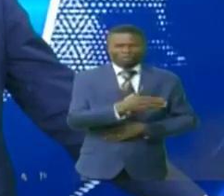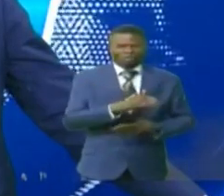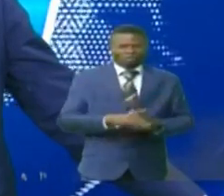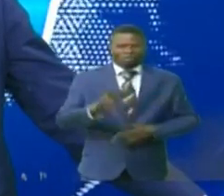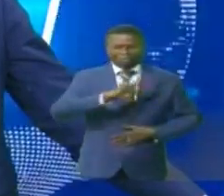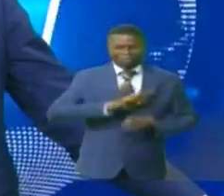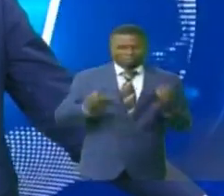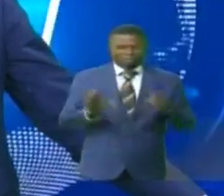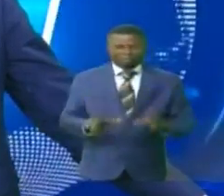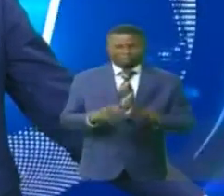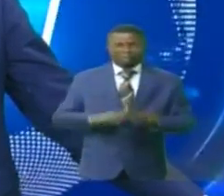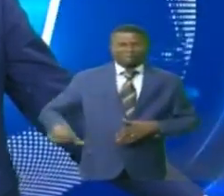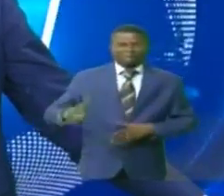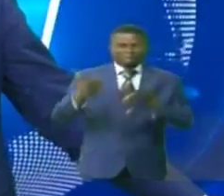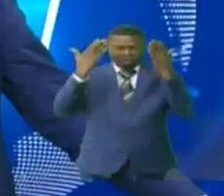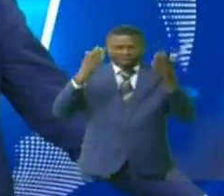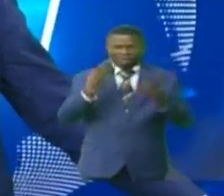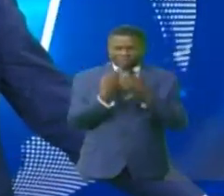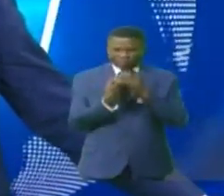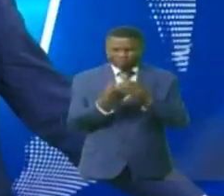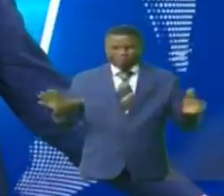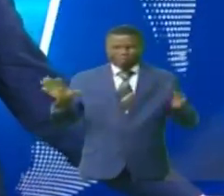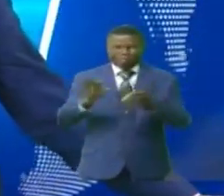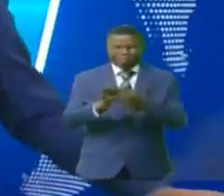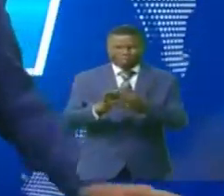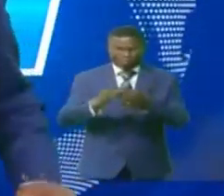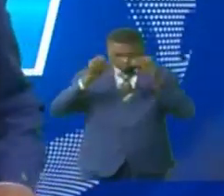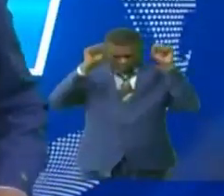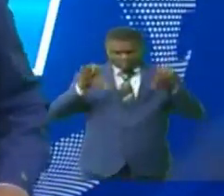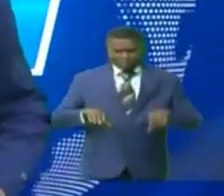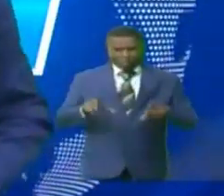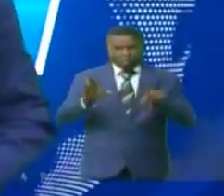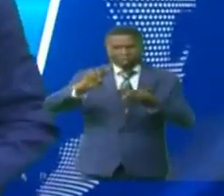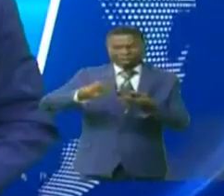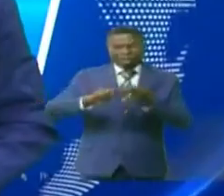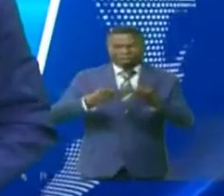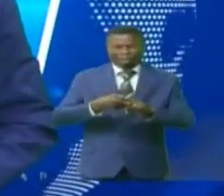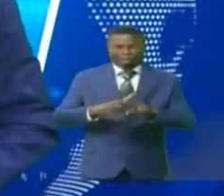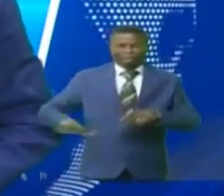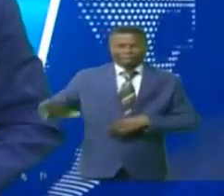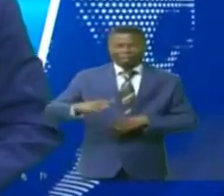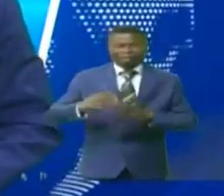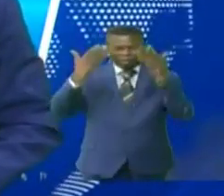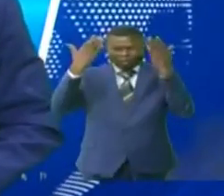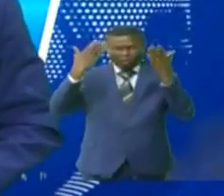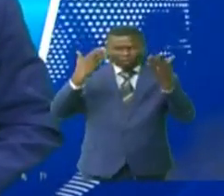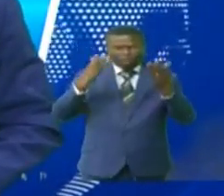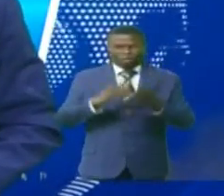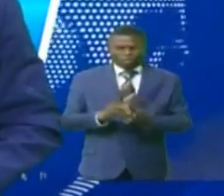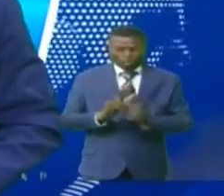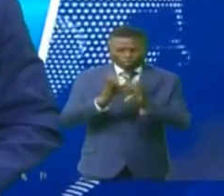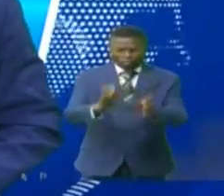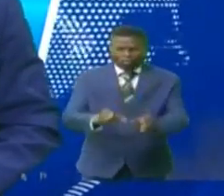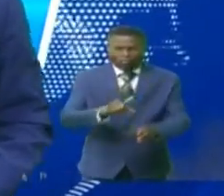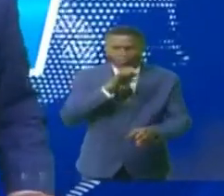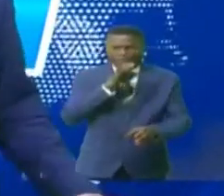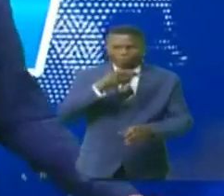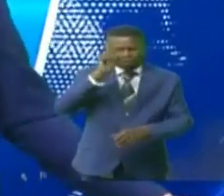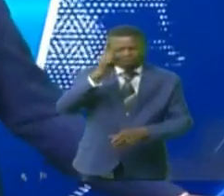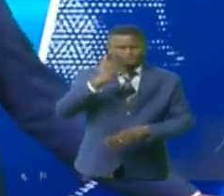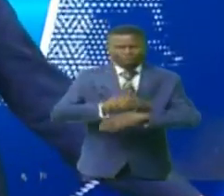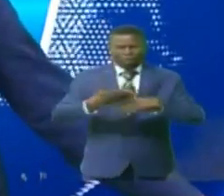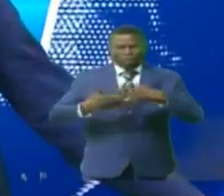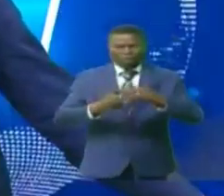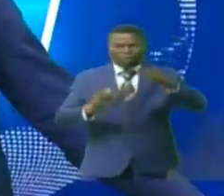L'RDC et la Zambie bientôt reliés, le président congolais et son homologue zambien ont procédé à la pose de la première pierre de construction